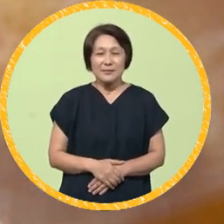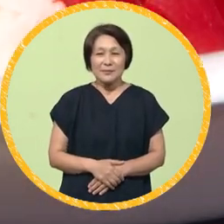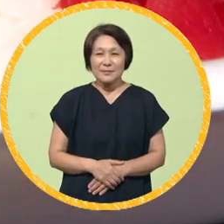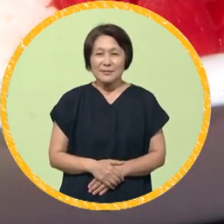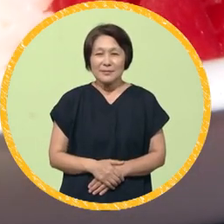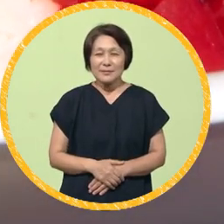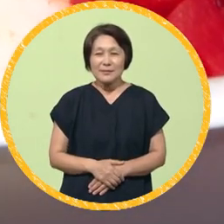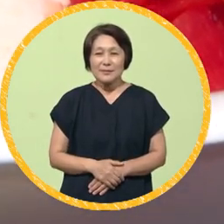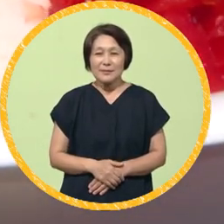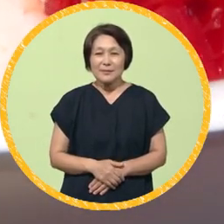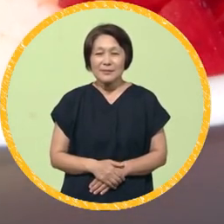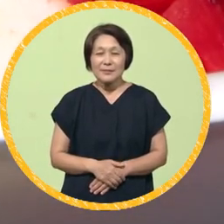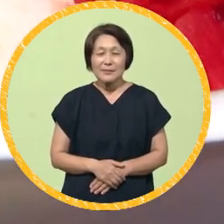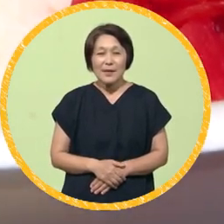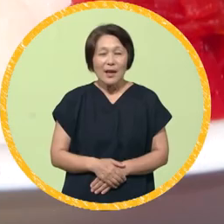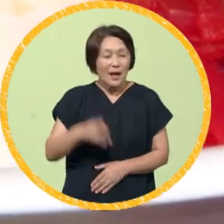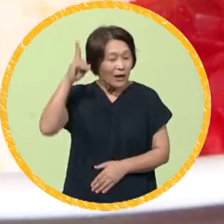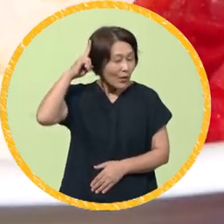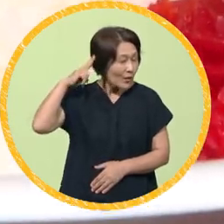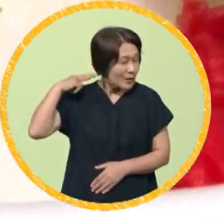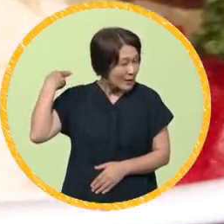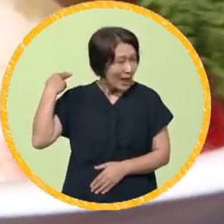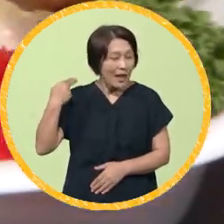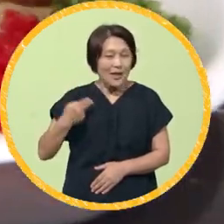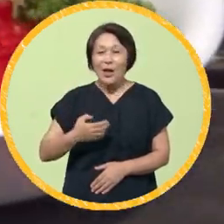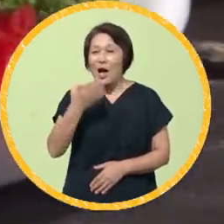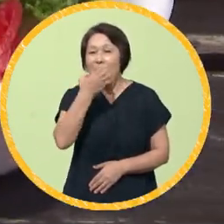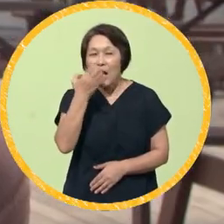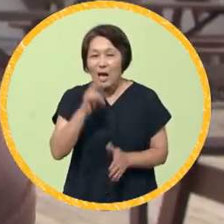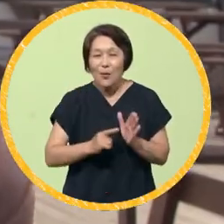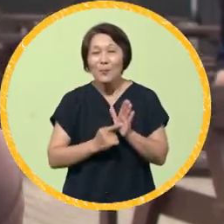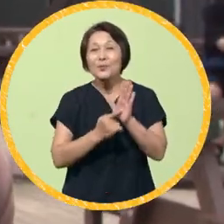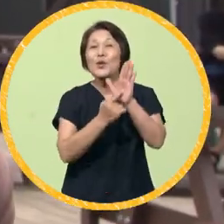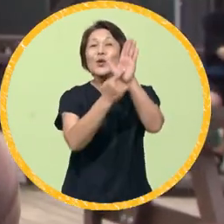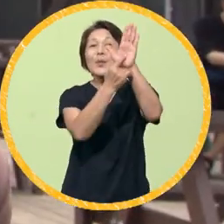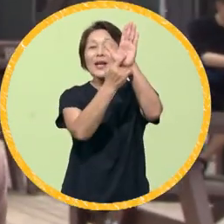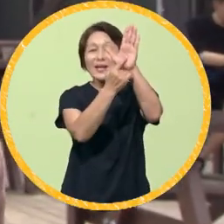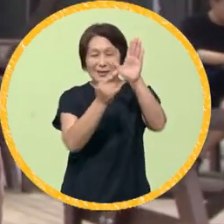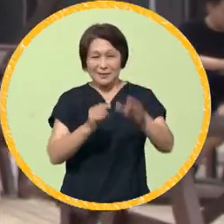海軍カレーはやっぱり横須賀ならではですからね。 はい、